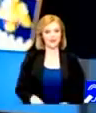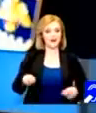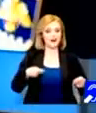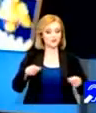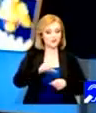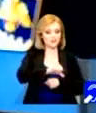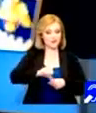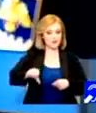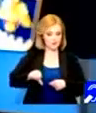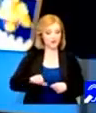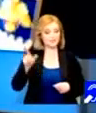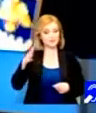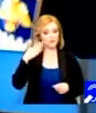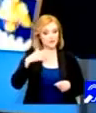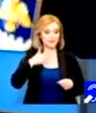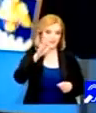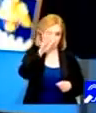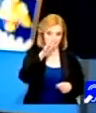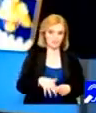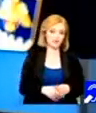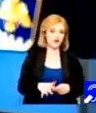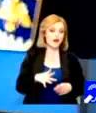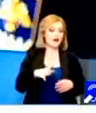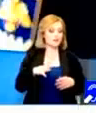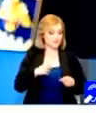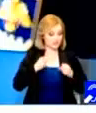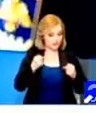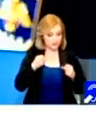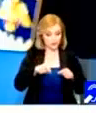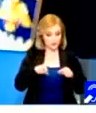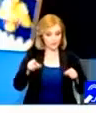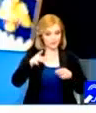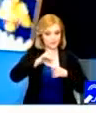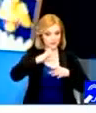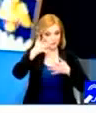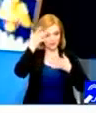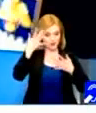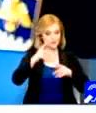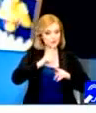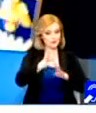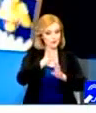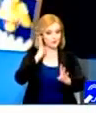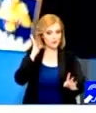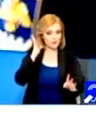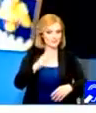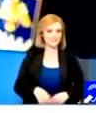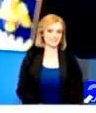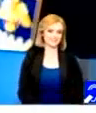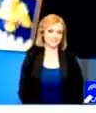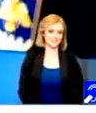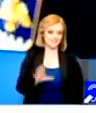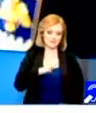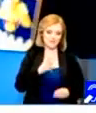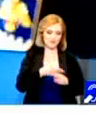Autoritățile vamale de pe ambele maluri ale Prutului iau măsuri pentru că în perioada sărbătorilor pascale, traficul aglomerat de la frontiera comună să se